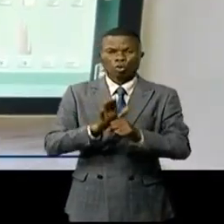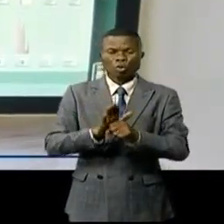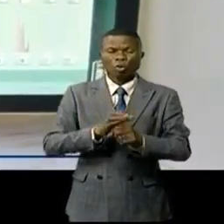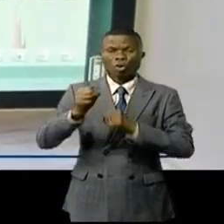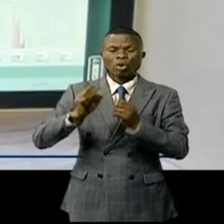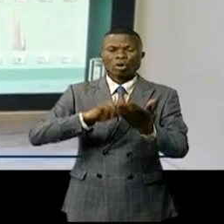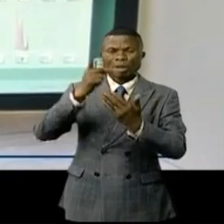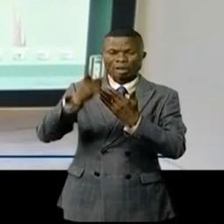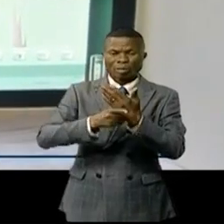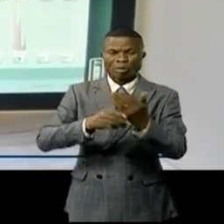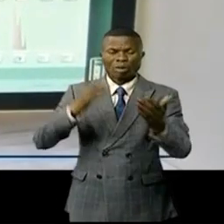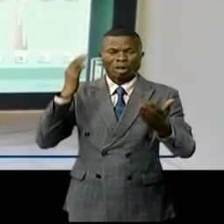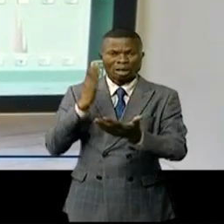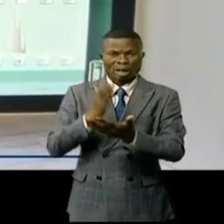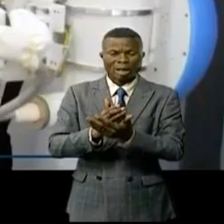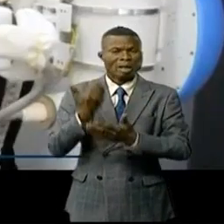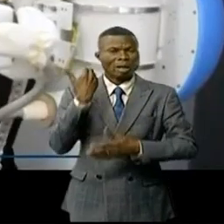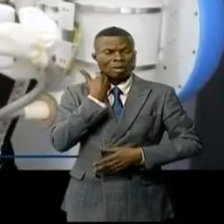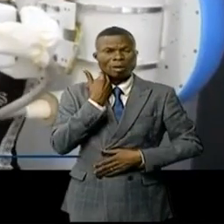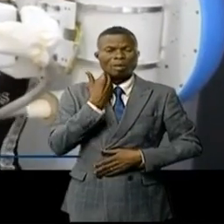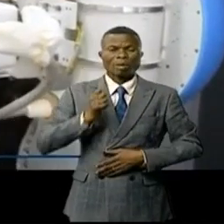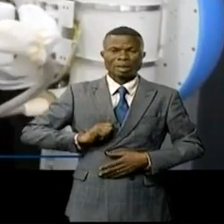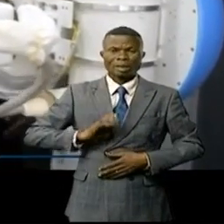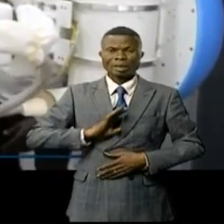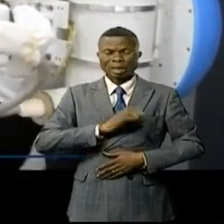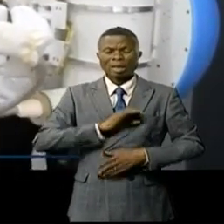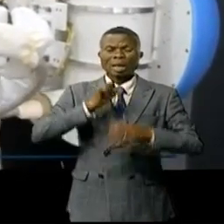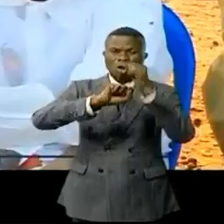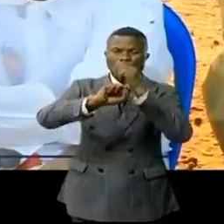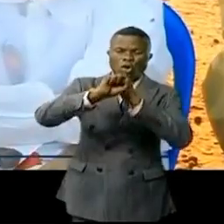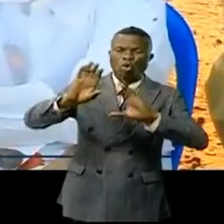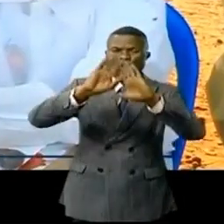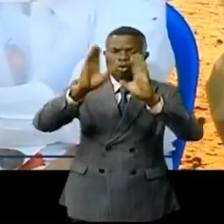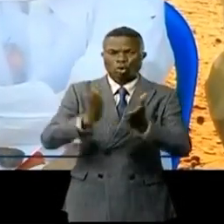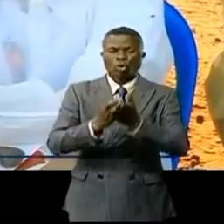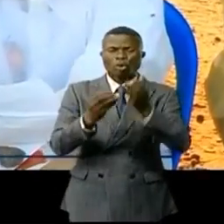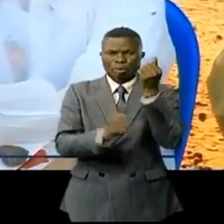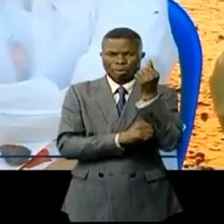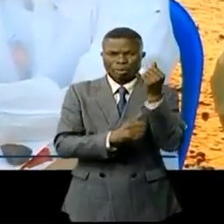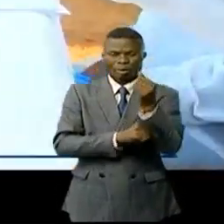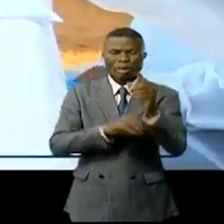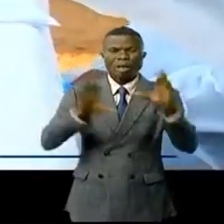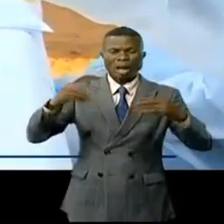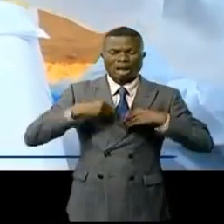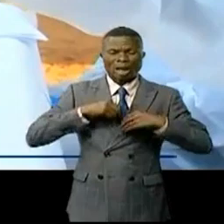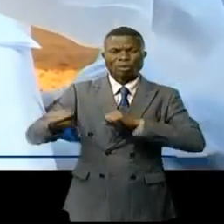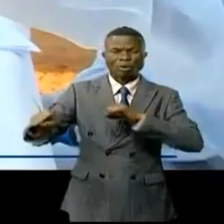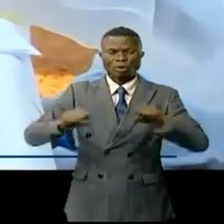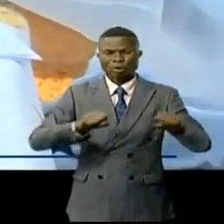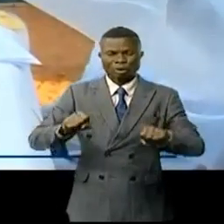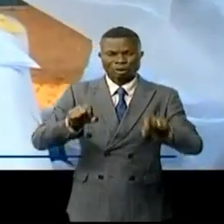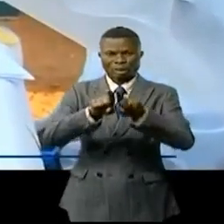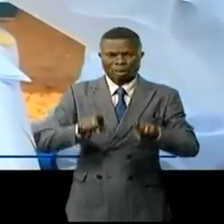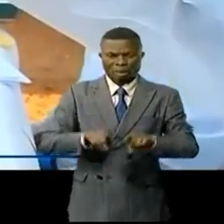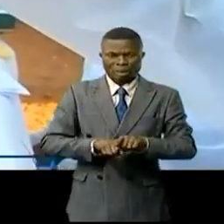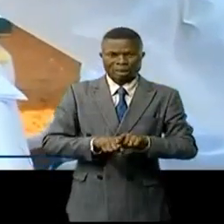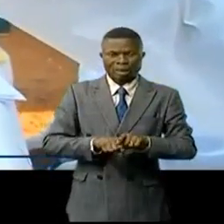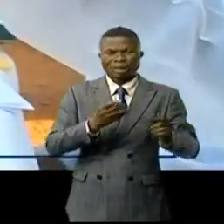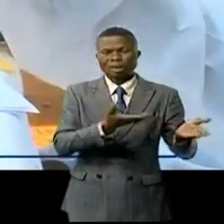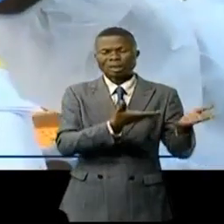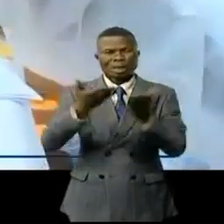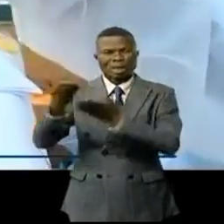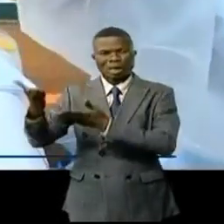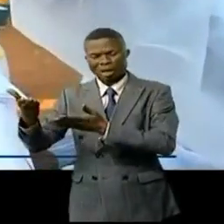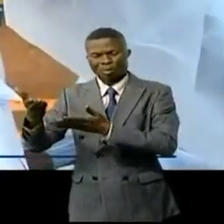la tuberculose, l'opération a consisté à la sensibilisation de la population au dépistage actif et éventuellement au transfert des échantillons